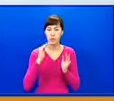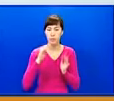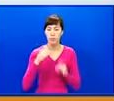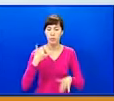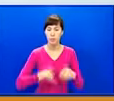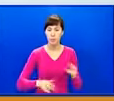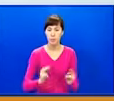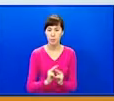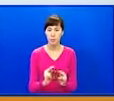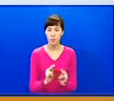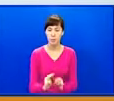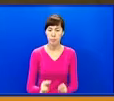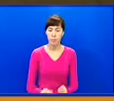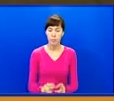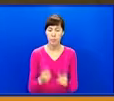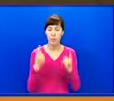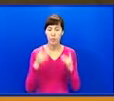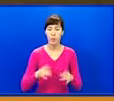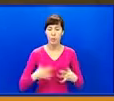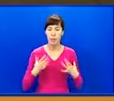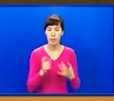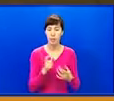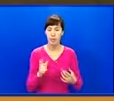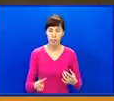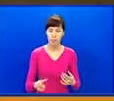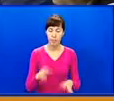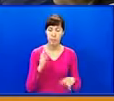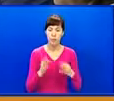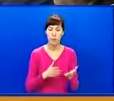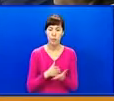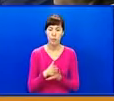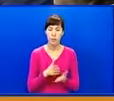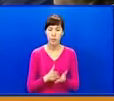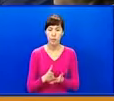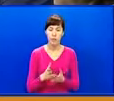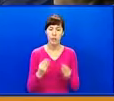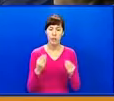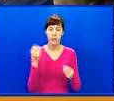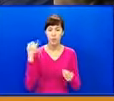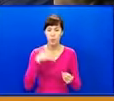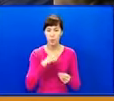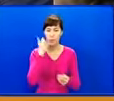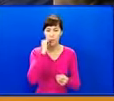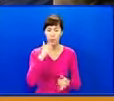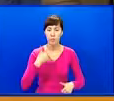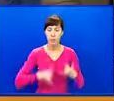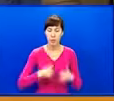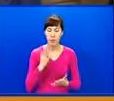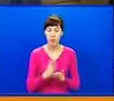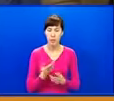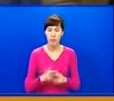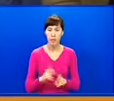дәріс береді. Ал ұлық мамандығы иелеріне сырттай дұрыс жол сілтеп тұратын тағы талай ардагер ұстаз бар. Бүгінгі